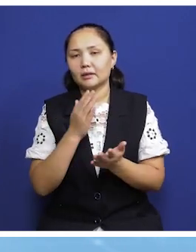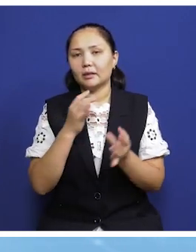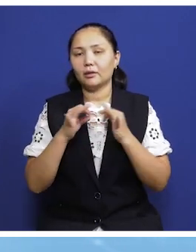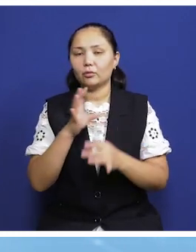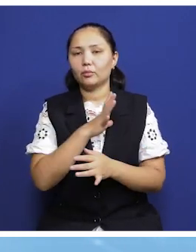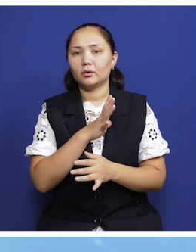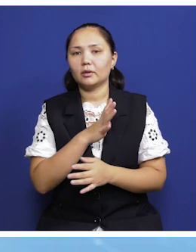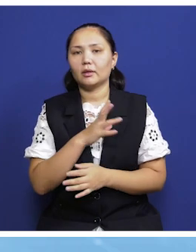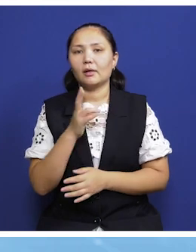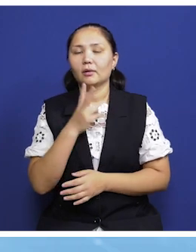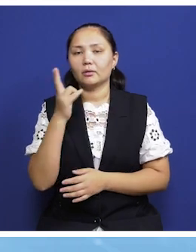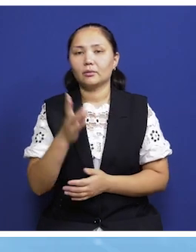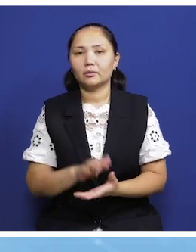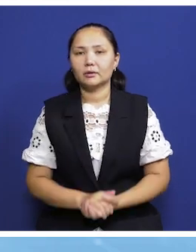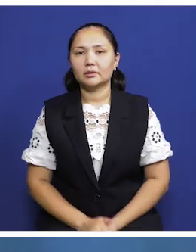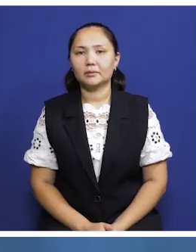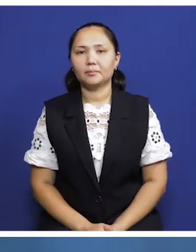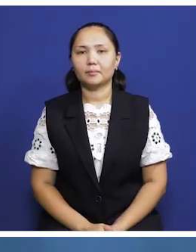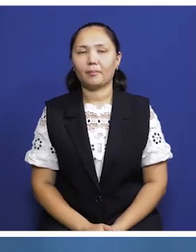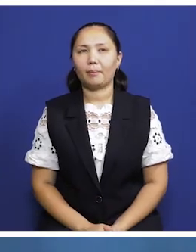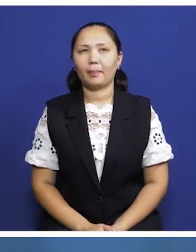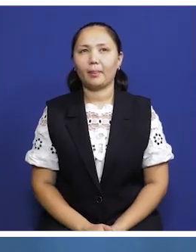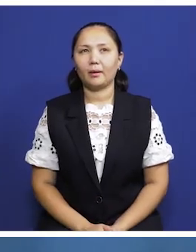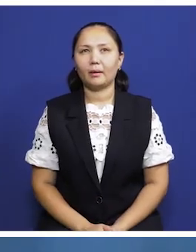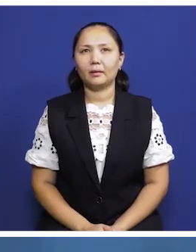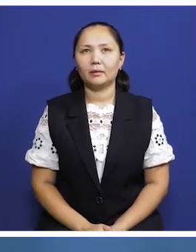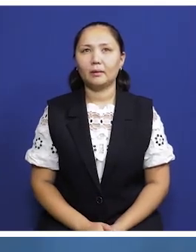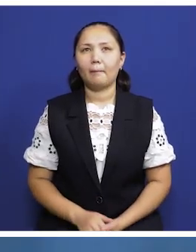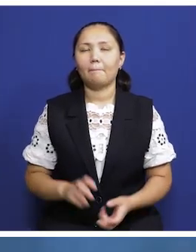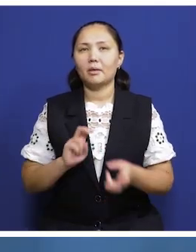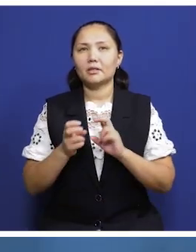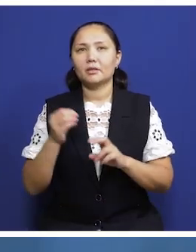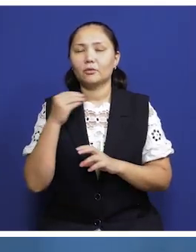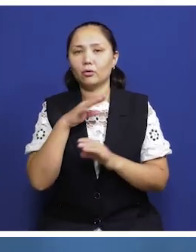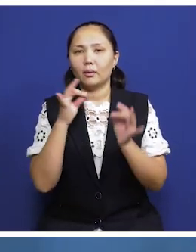түсіндірді. Толығырақ алдағы бейне сюжетте. Жыл басында бірнеше мәселе көтерілген.